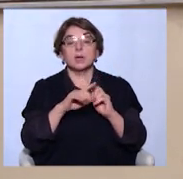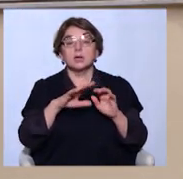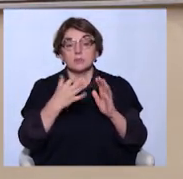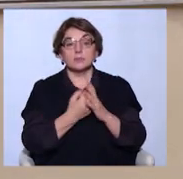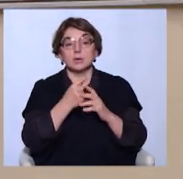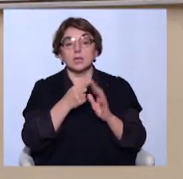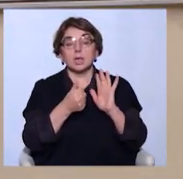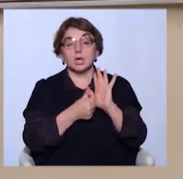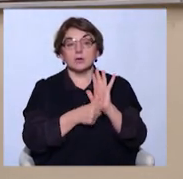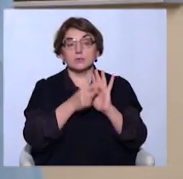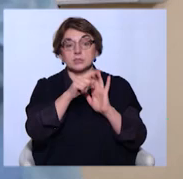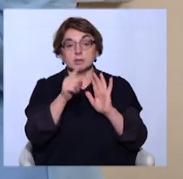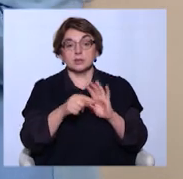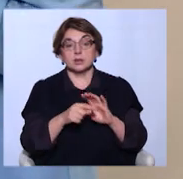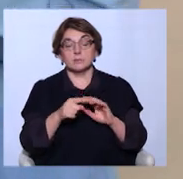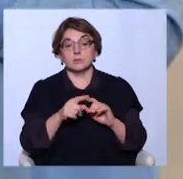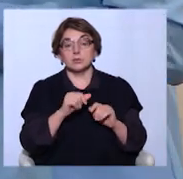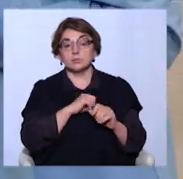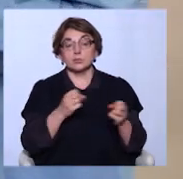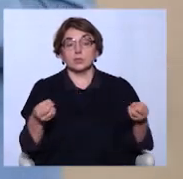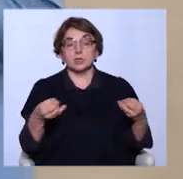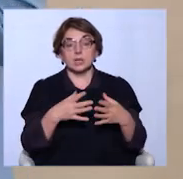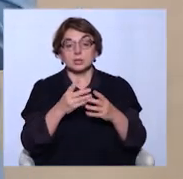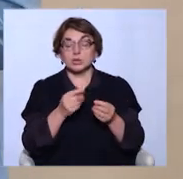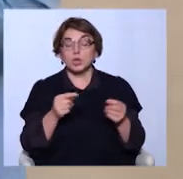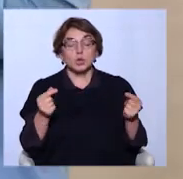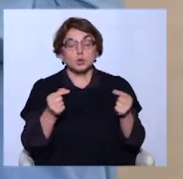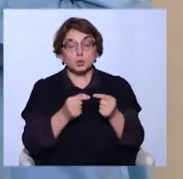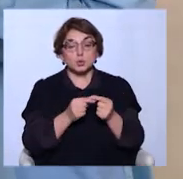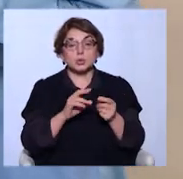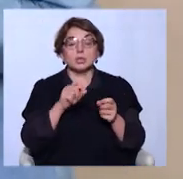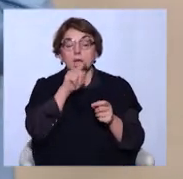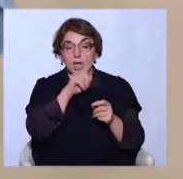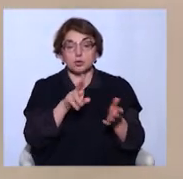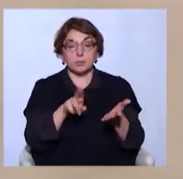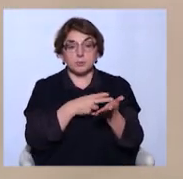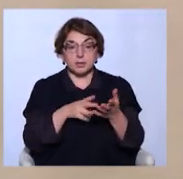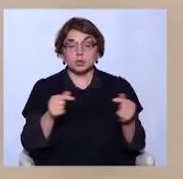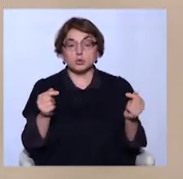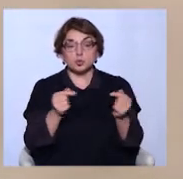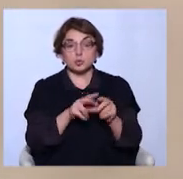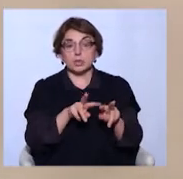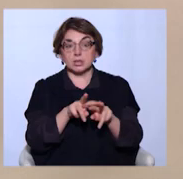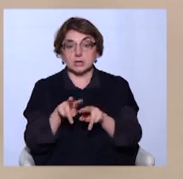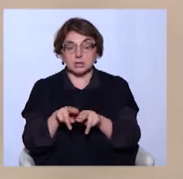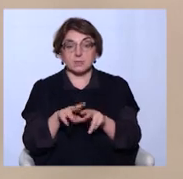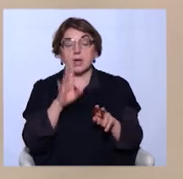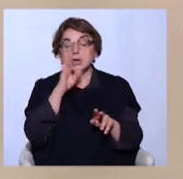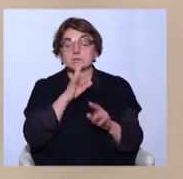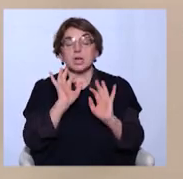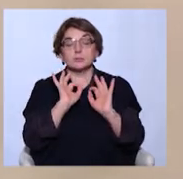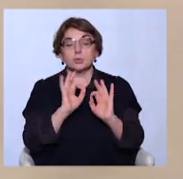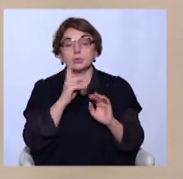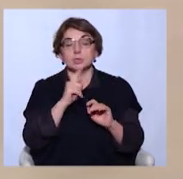და გვექნება ესეთი კოეფიციენტები. ხედავთ, რომ რეაქციაში ზუსტად იგივე რაოდენობის ატომები გვაქვს, ამიტომაც მხოლოდ წყალს